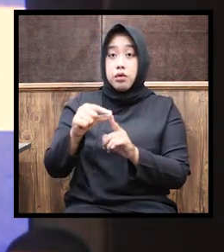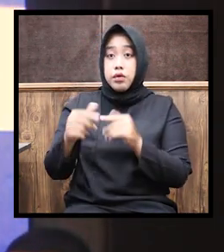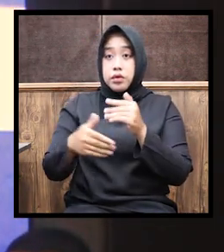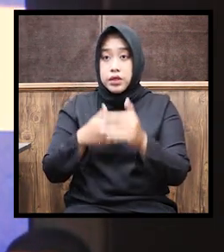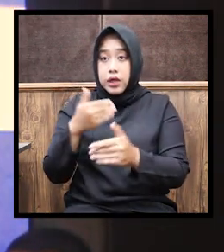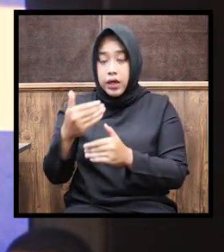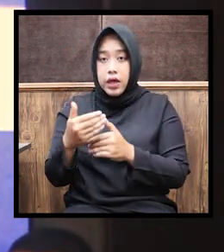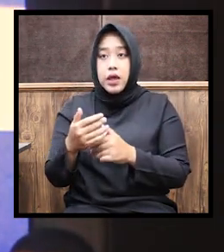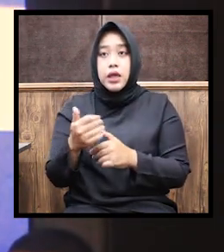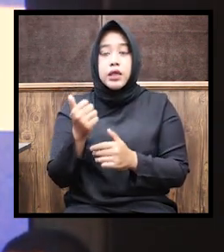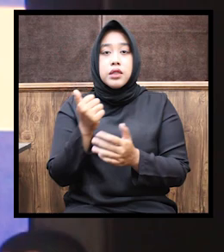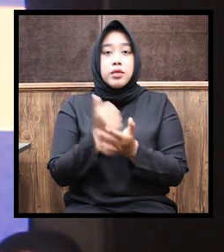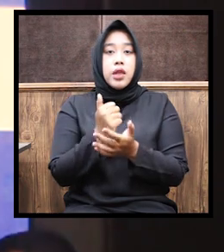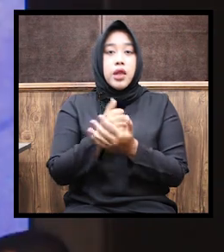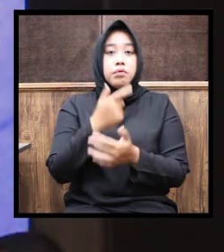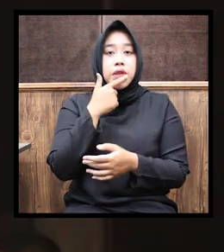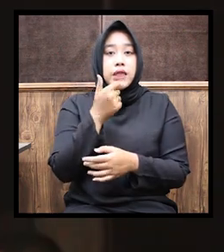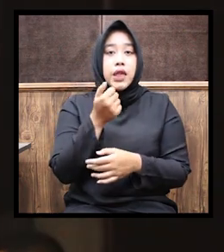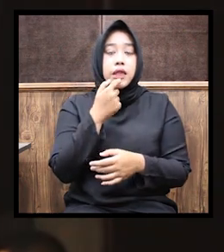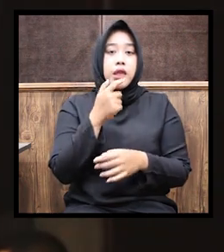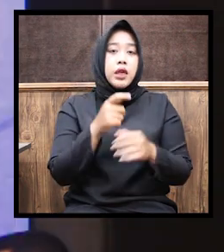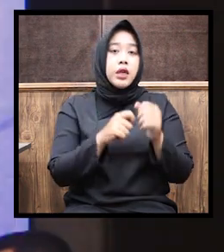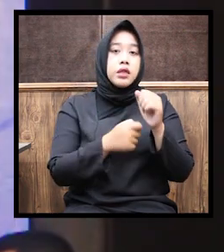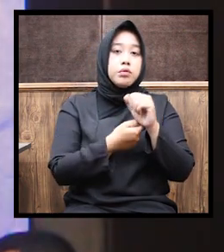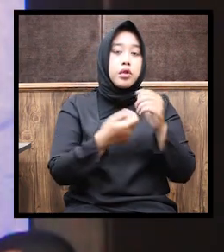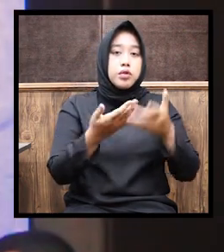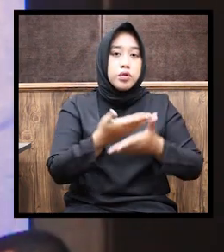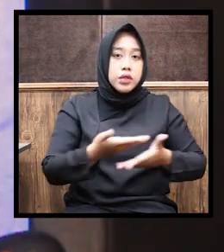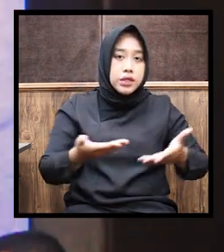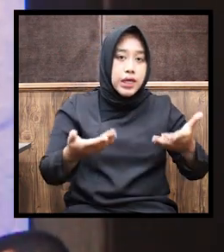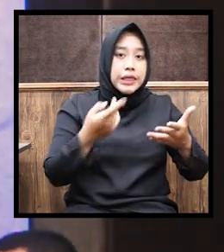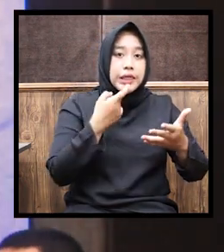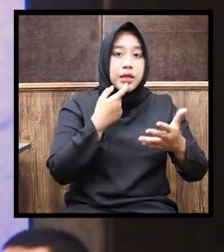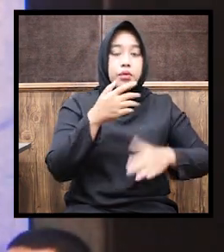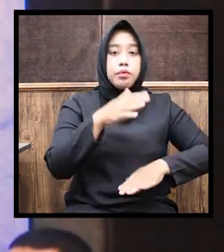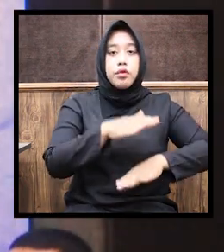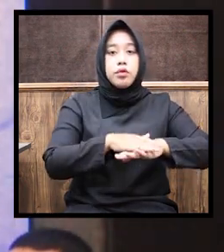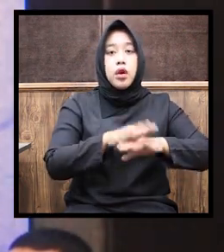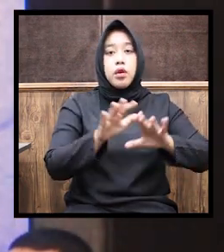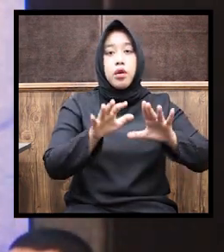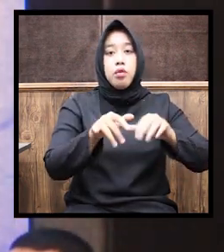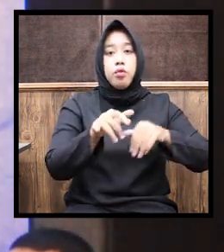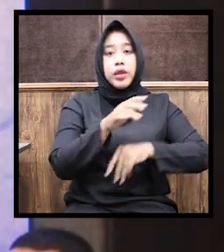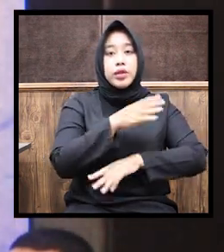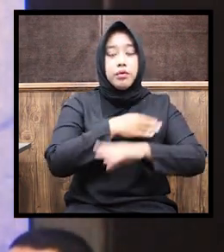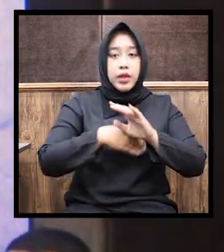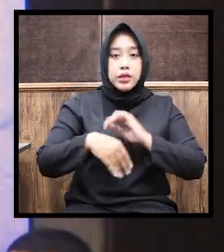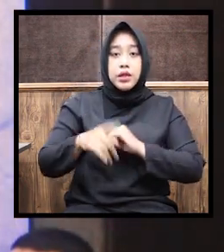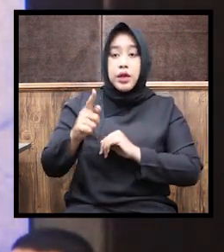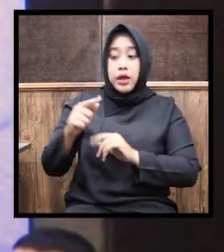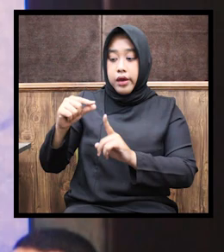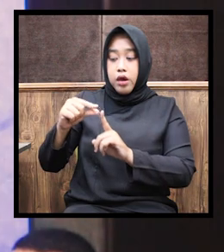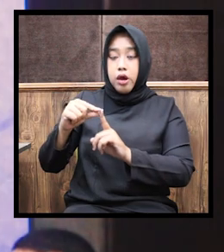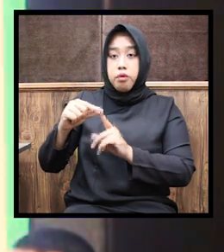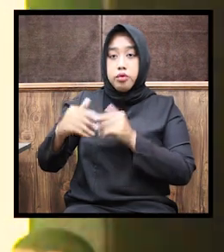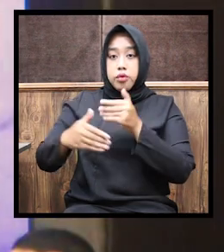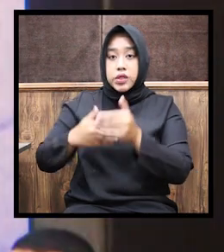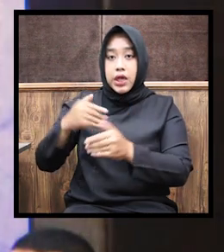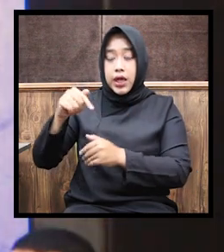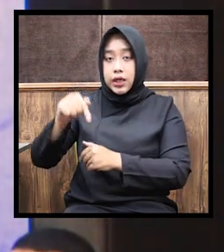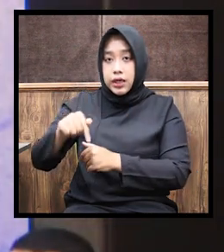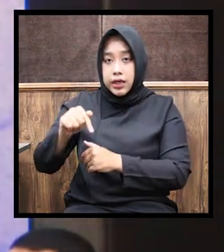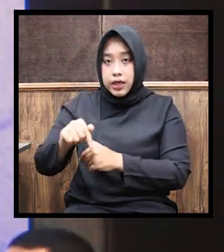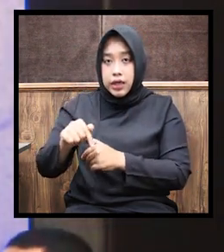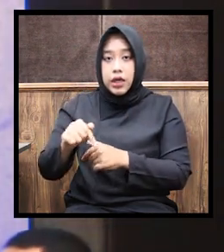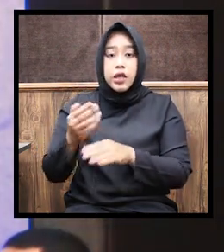menyadari pentingnya social responsibility untuk pemenuhan penyandang disabilitas kemudian dari pihak perusahaan ternyata